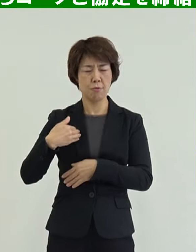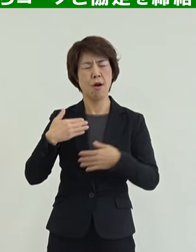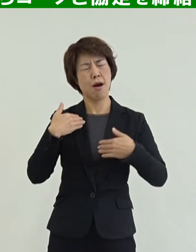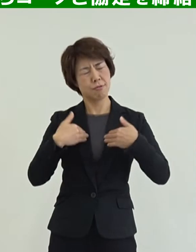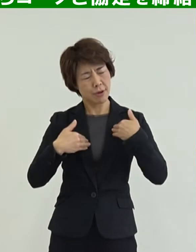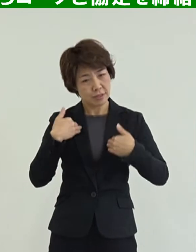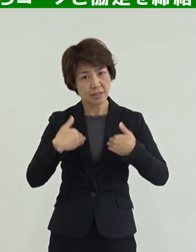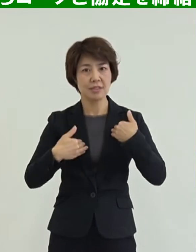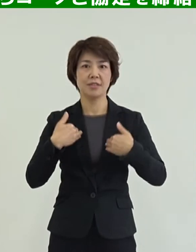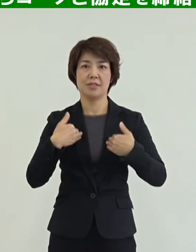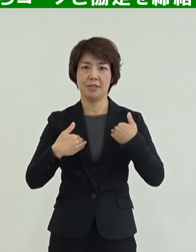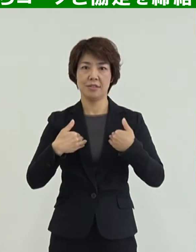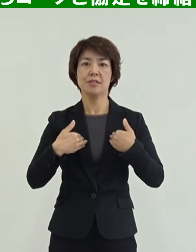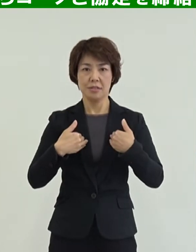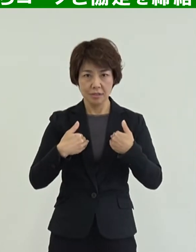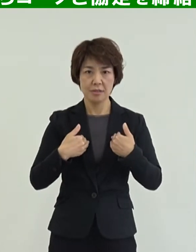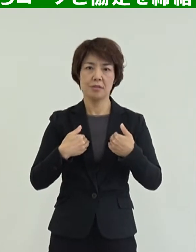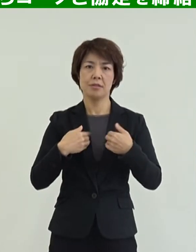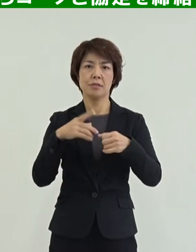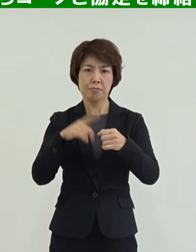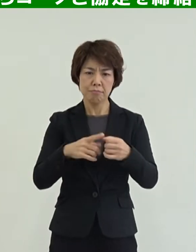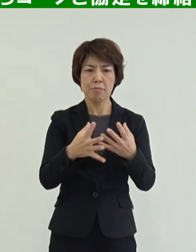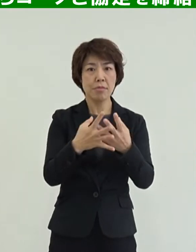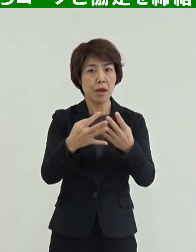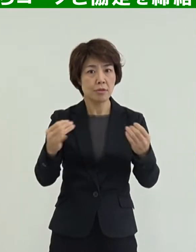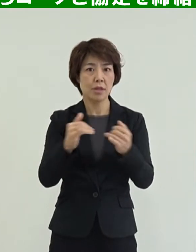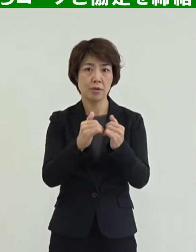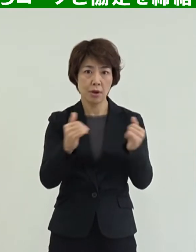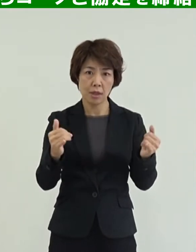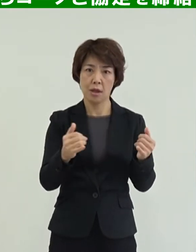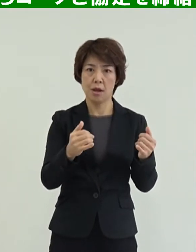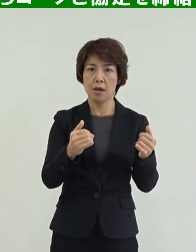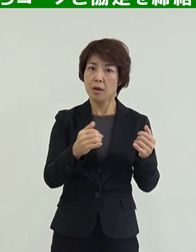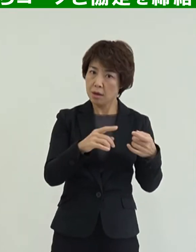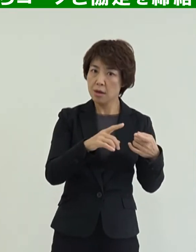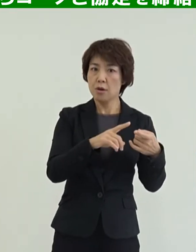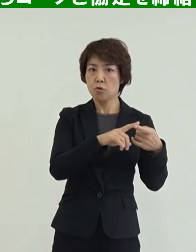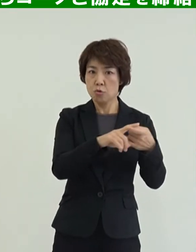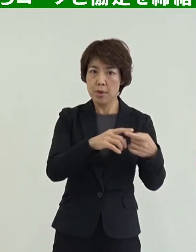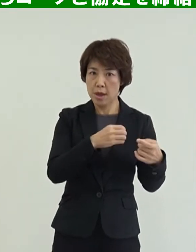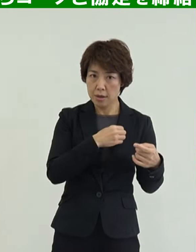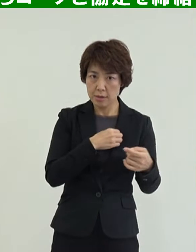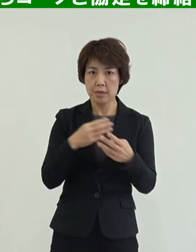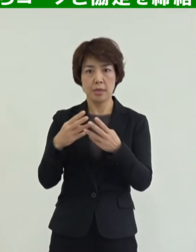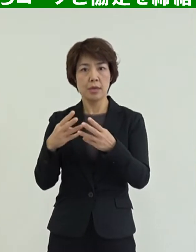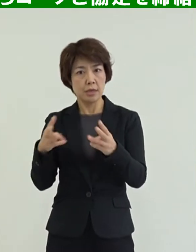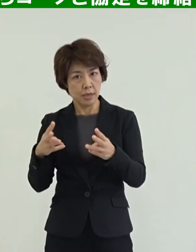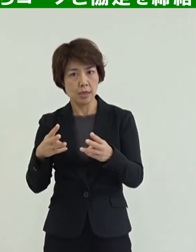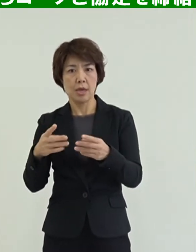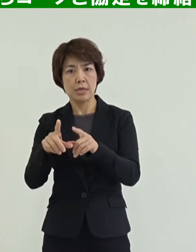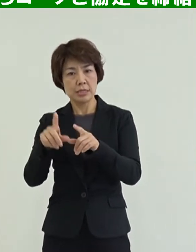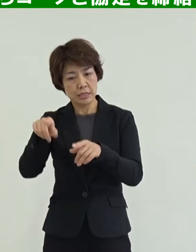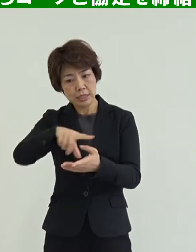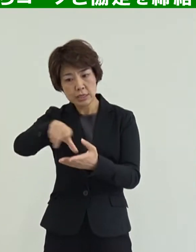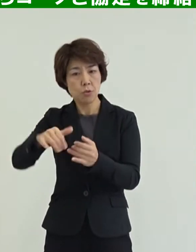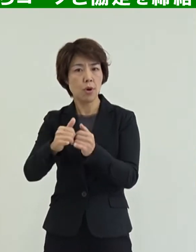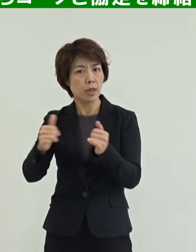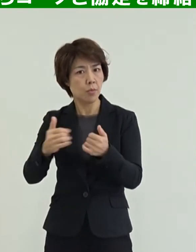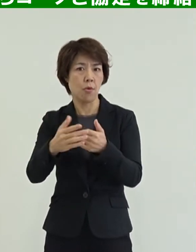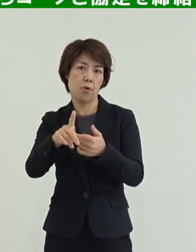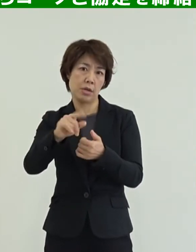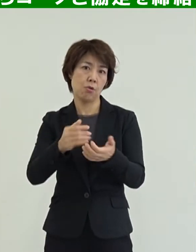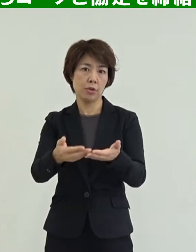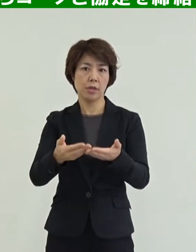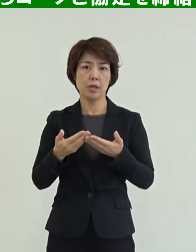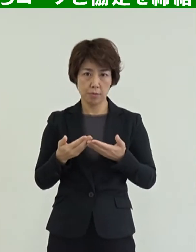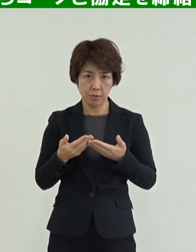嬉しいとよりを9の組合員からまた地域の方々にご利用を頂いております奈良